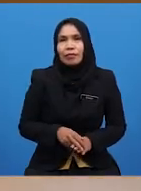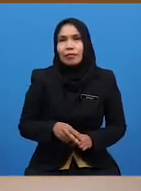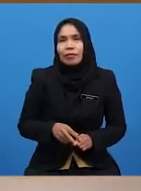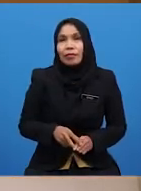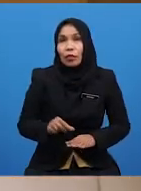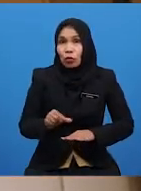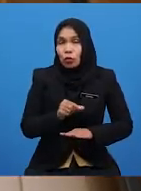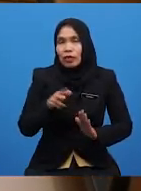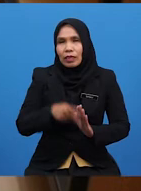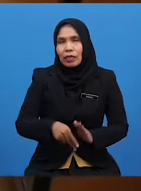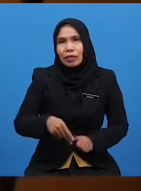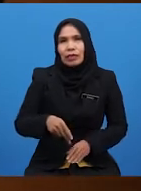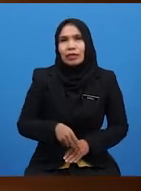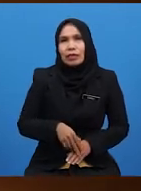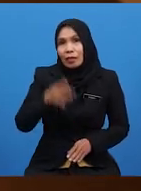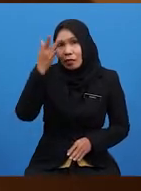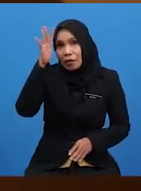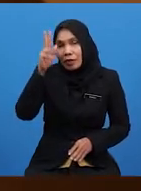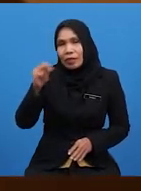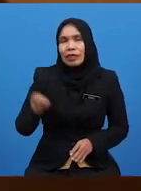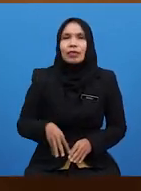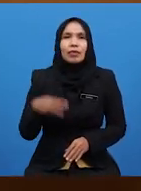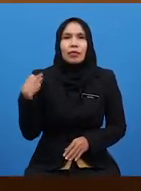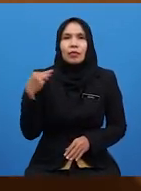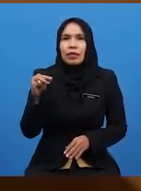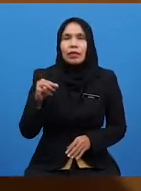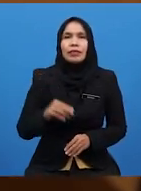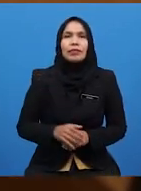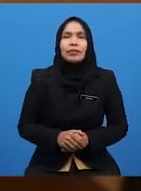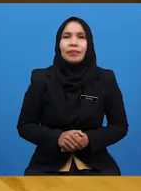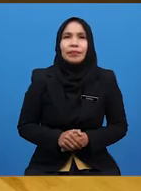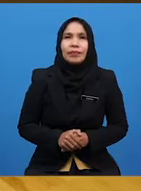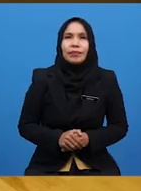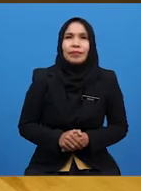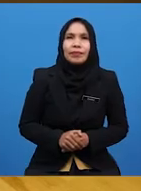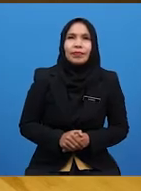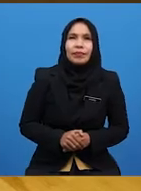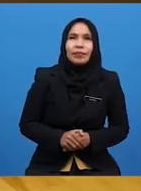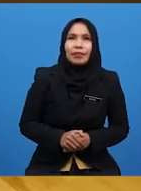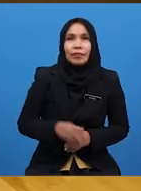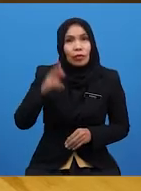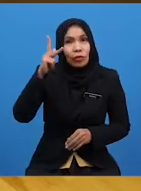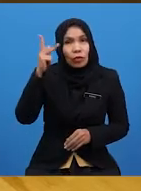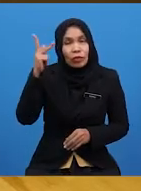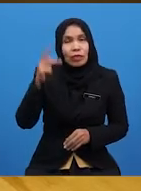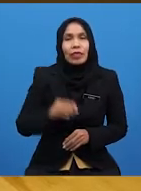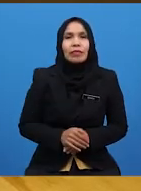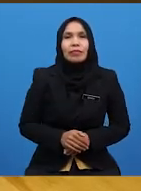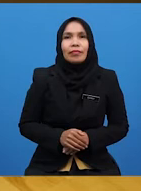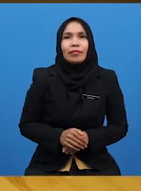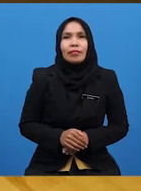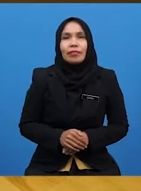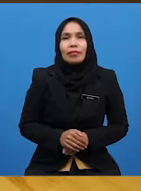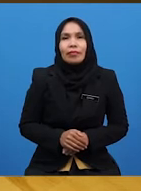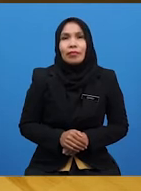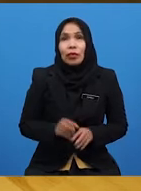sesuai dengan format bagi kebanyakan ruang dalam kediaman ini agar konsep kontemporernya